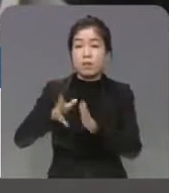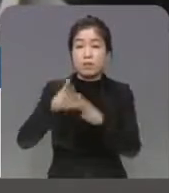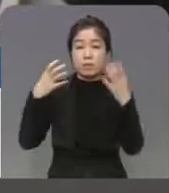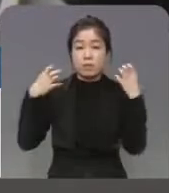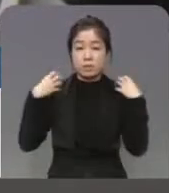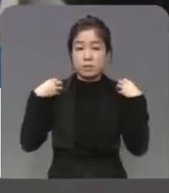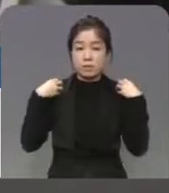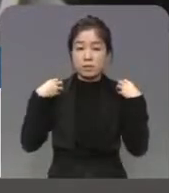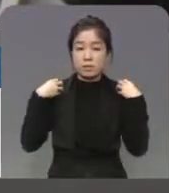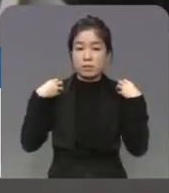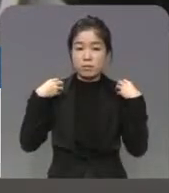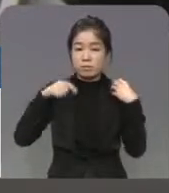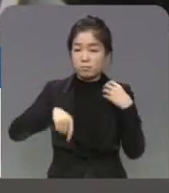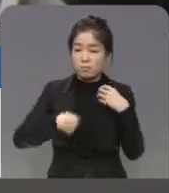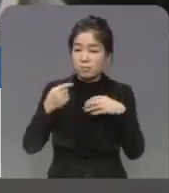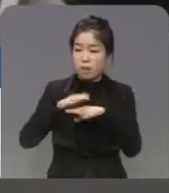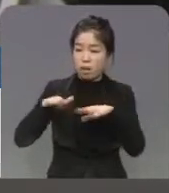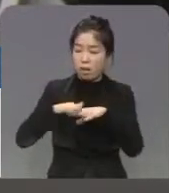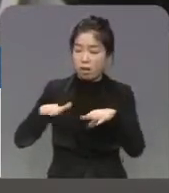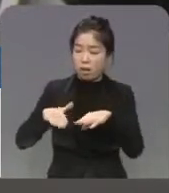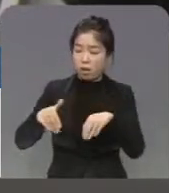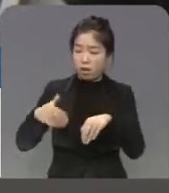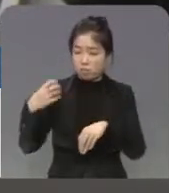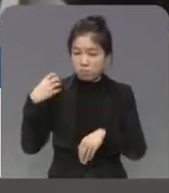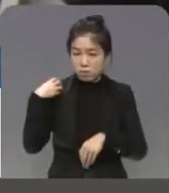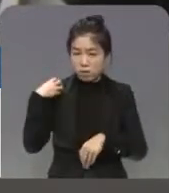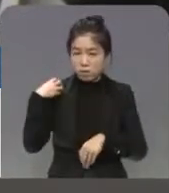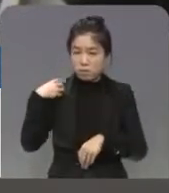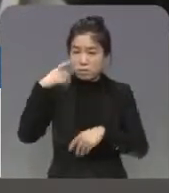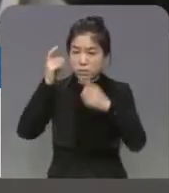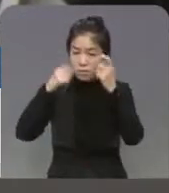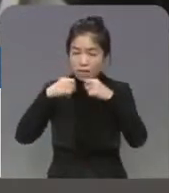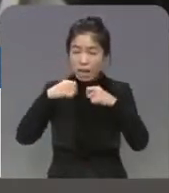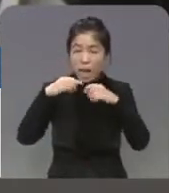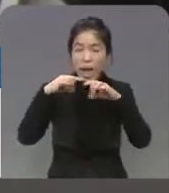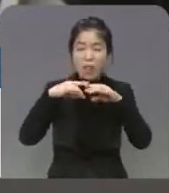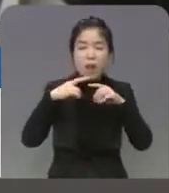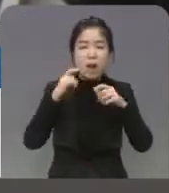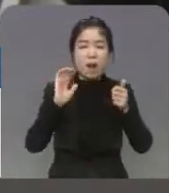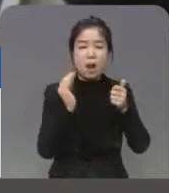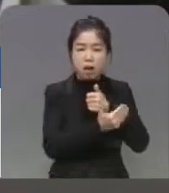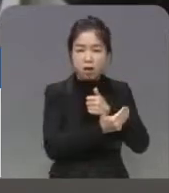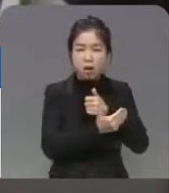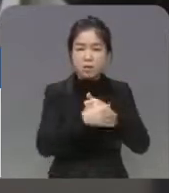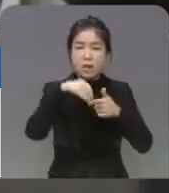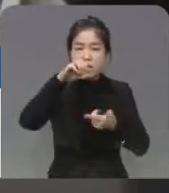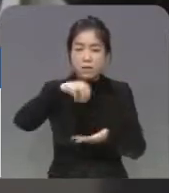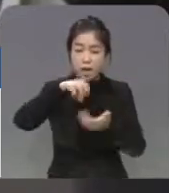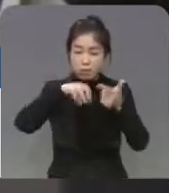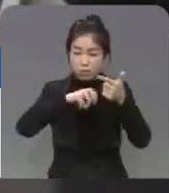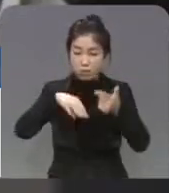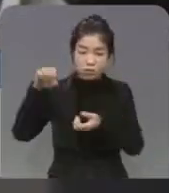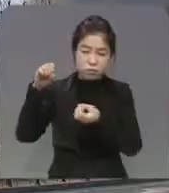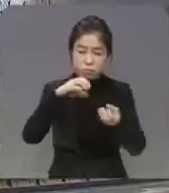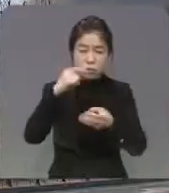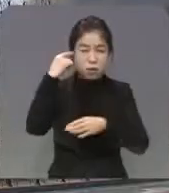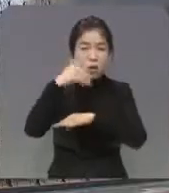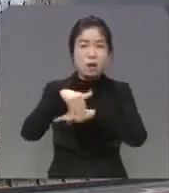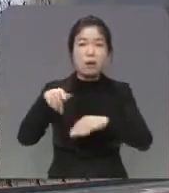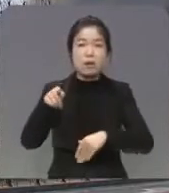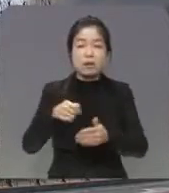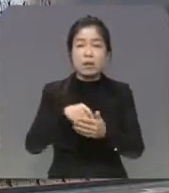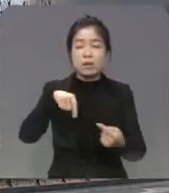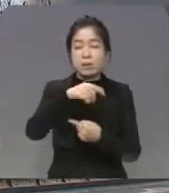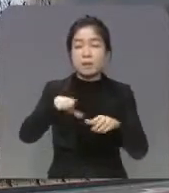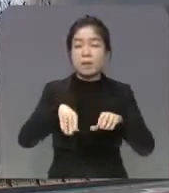광주시는 자신들이 처리해낸 쓰레기를 에너지에 탑을 씌워서 나주로 보내려 하고 있습니다.